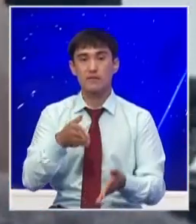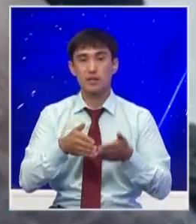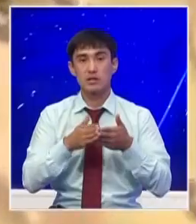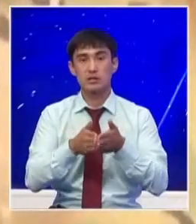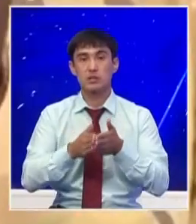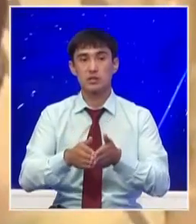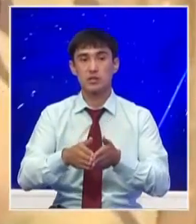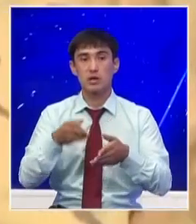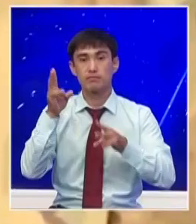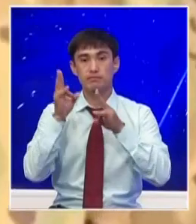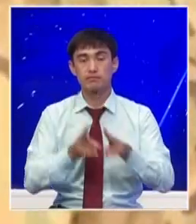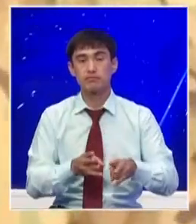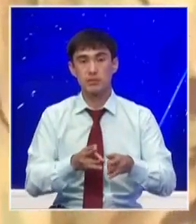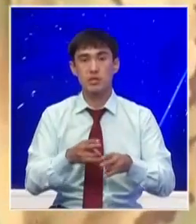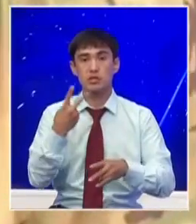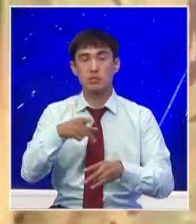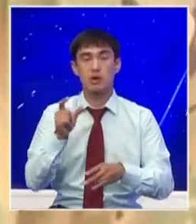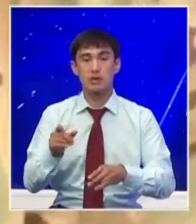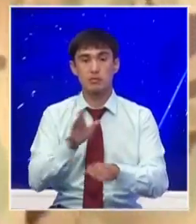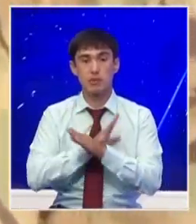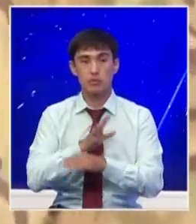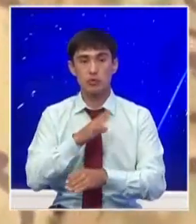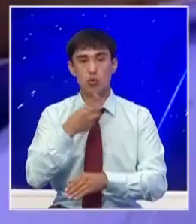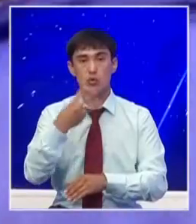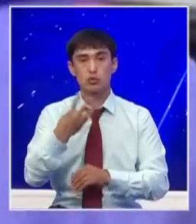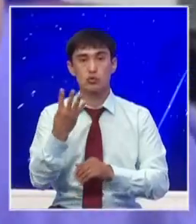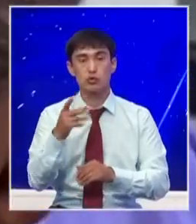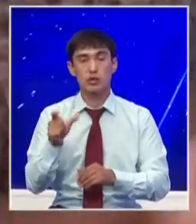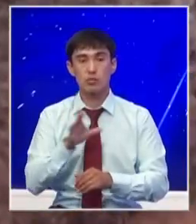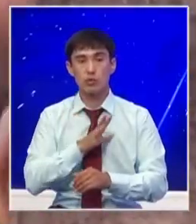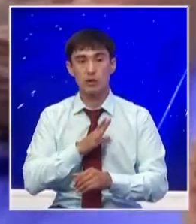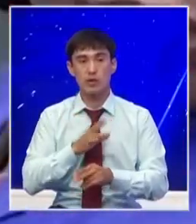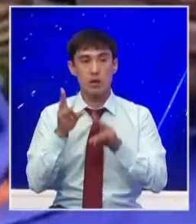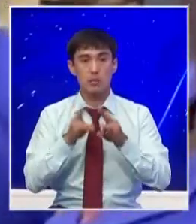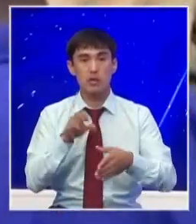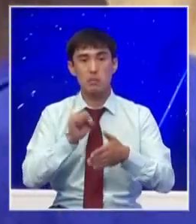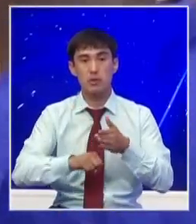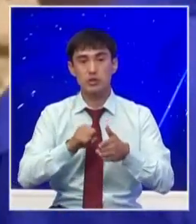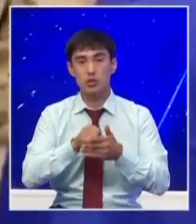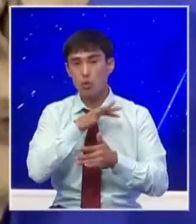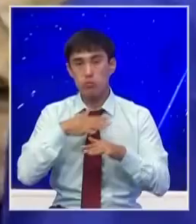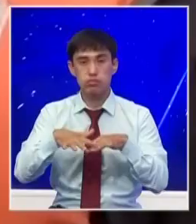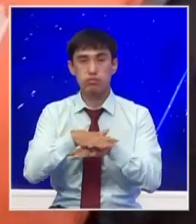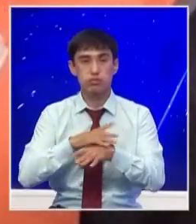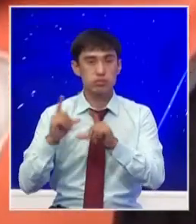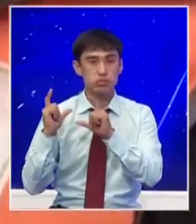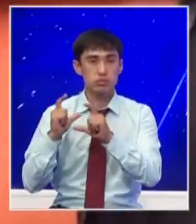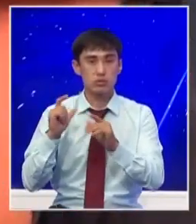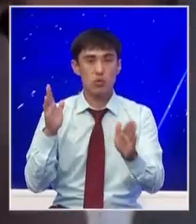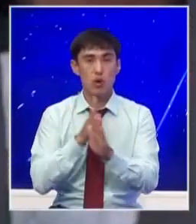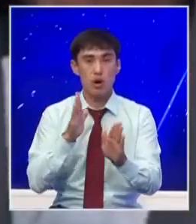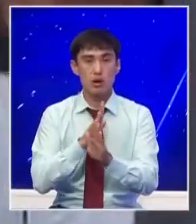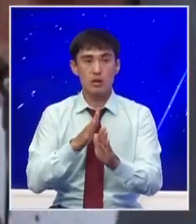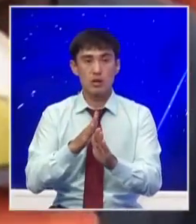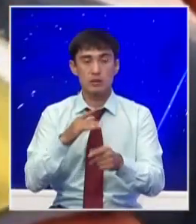20 адам мерт болды. Деректер бойынша аударылған қайықтың ішінде 34 адам болған. Апатқа бірден бір себеп көп тиелген жүк пен қолайсыз ауа райы.